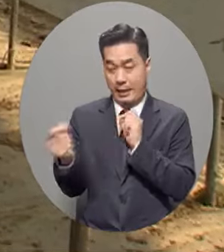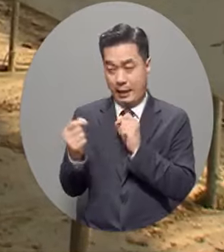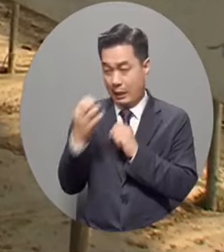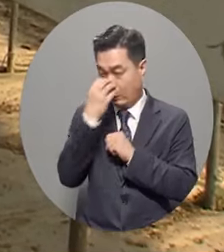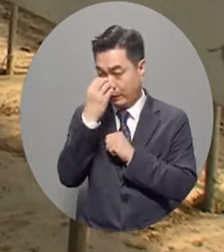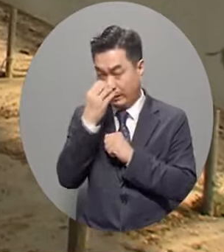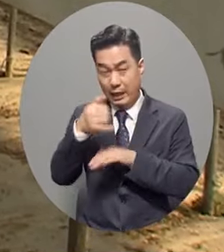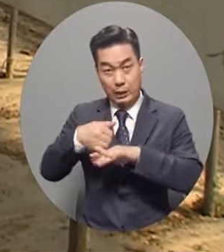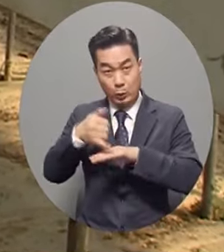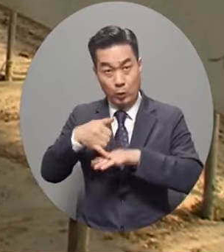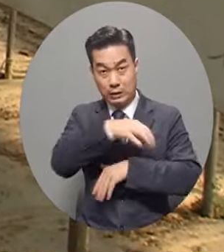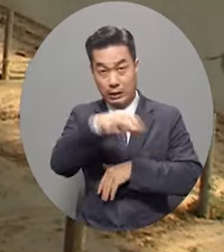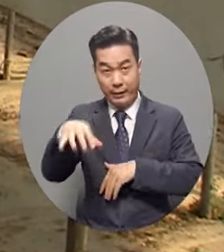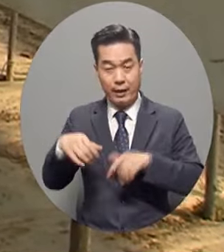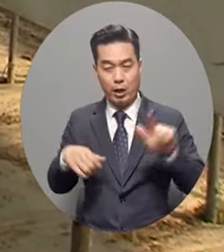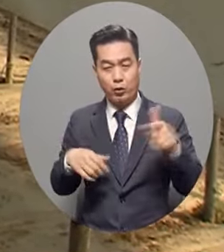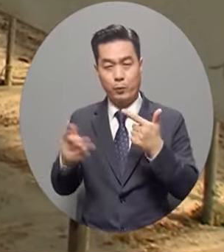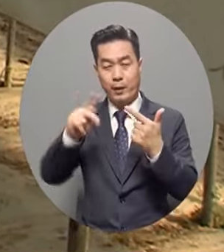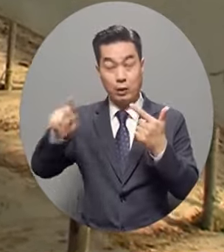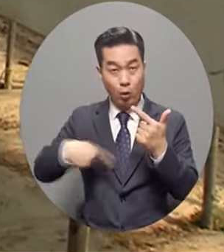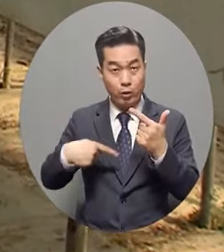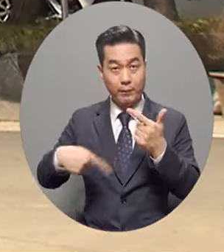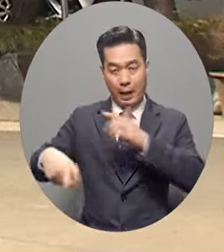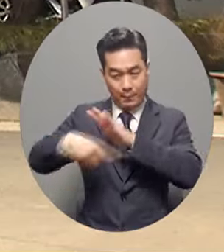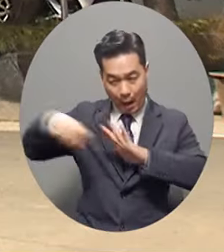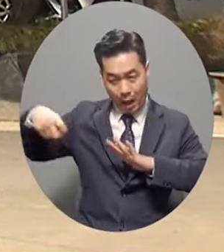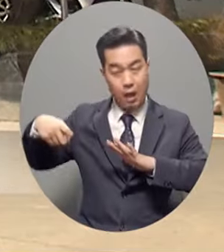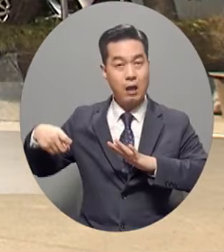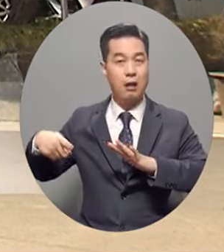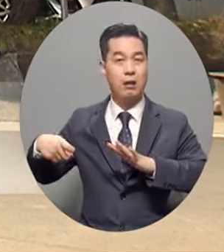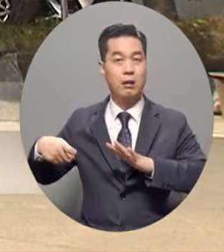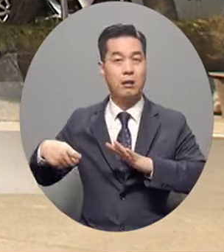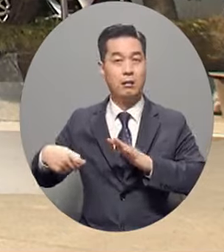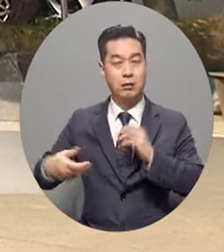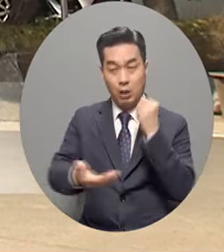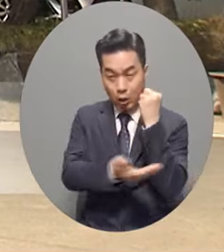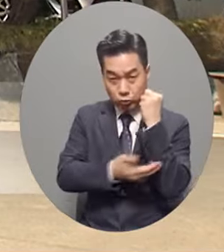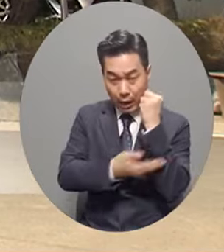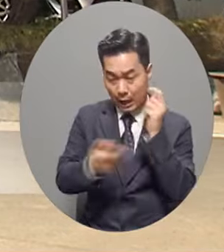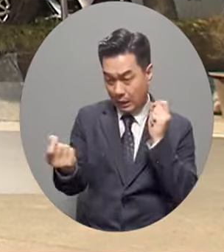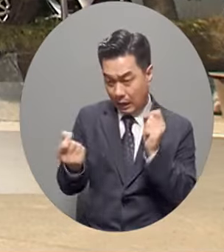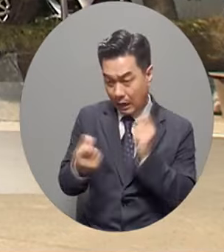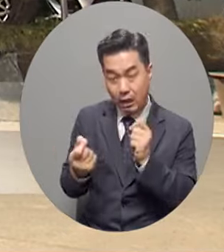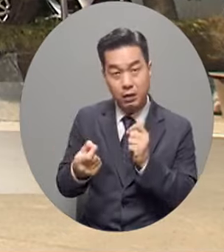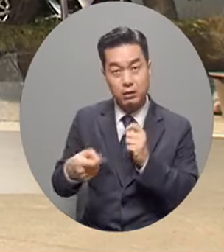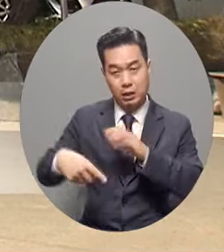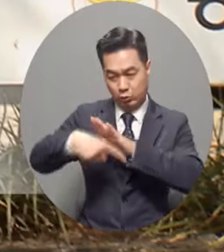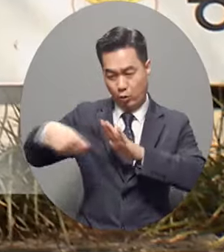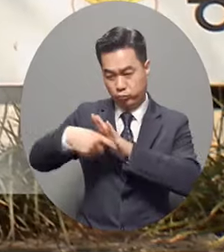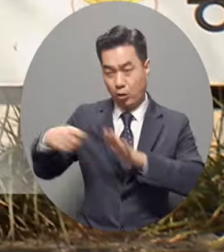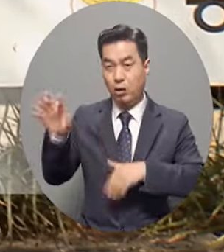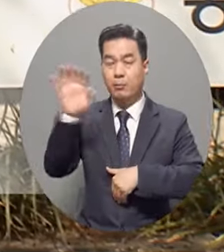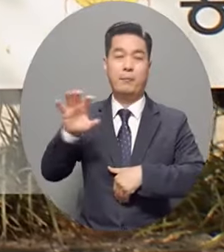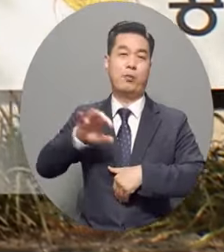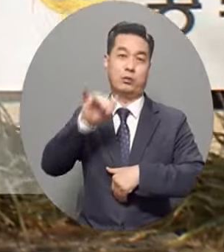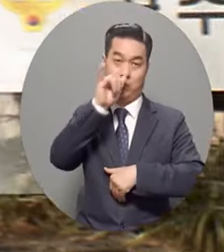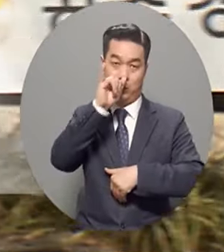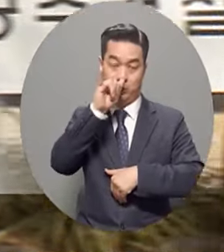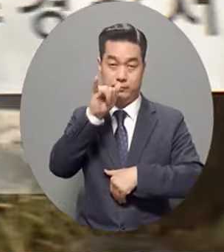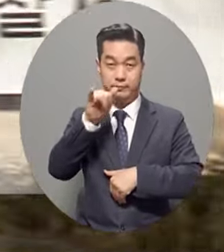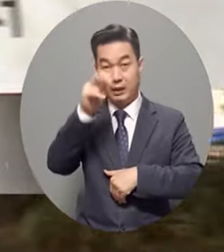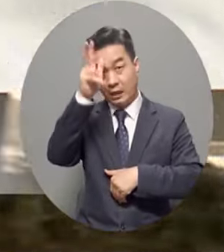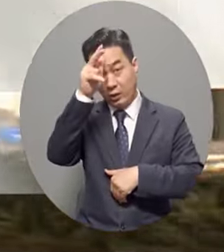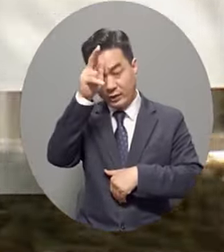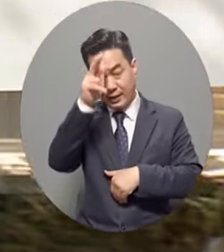딸기 600kg가량을 도난당했습니다. 수확을 앞둔 시기에 농작물 절도가 반복되자 경찰이 절도